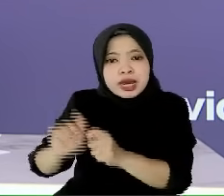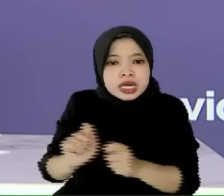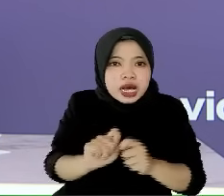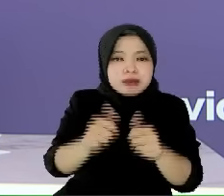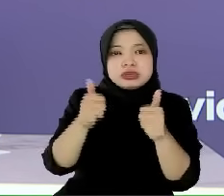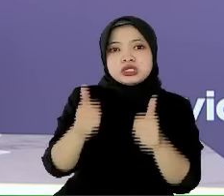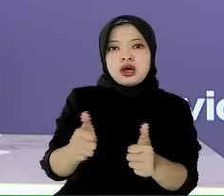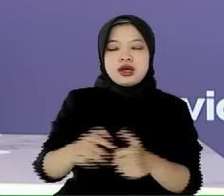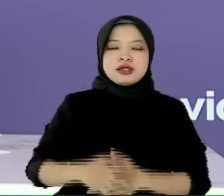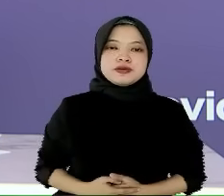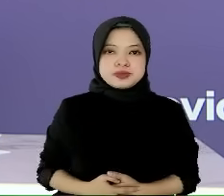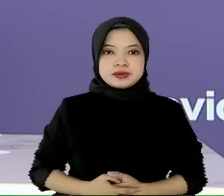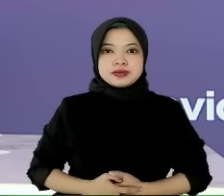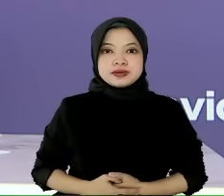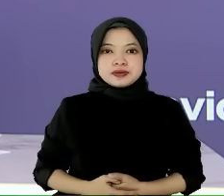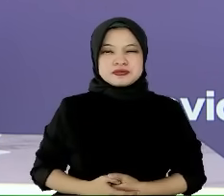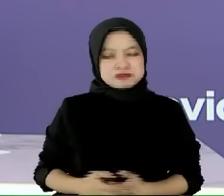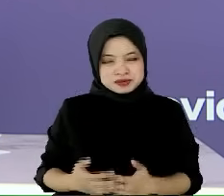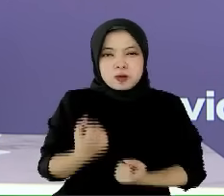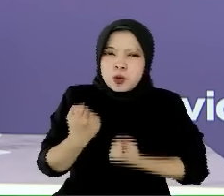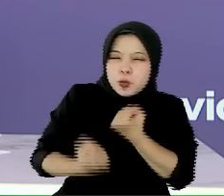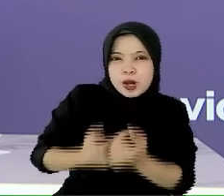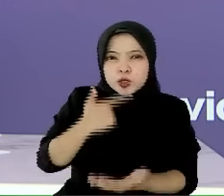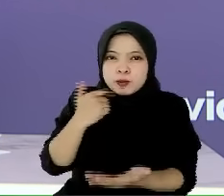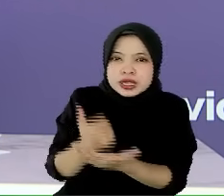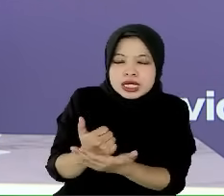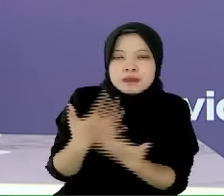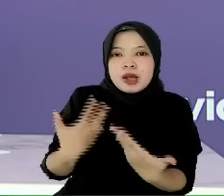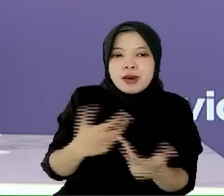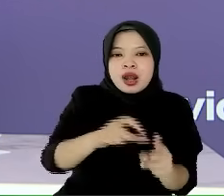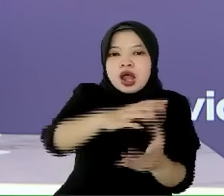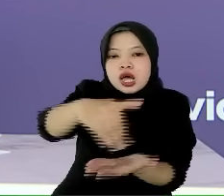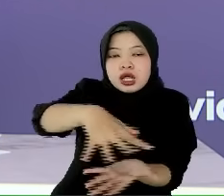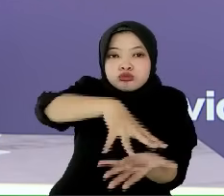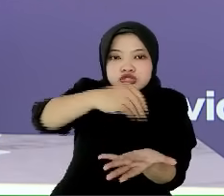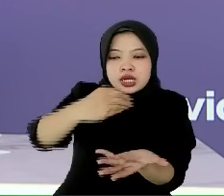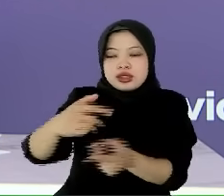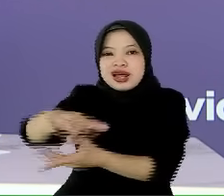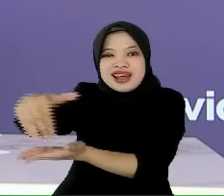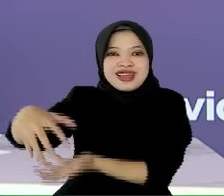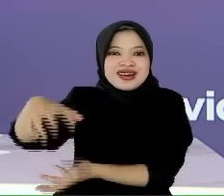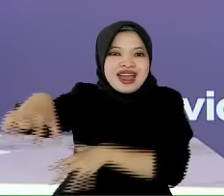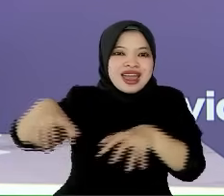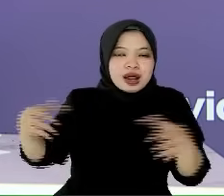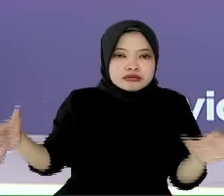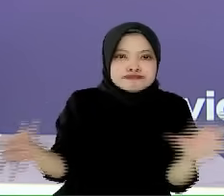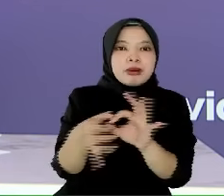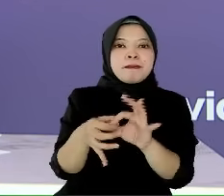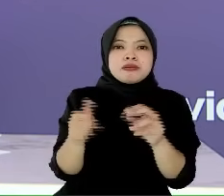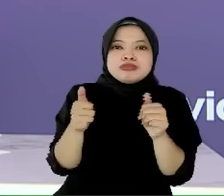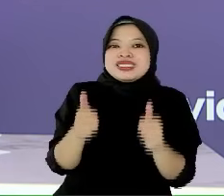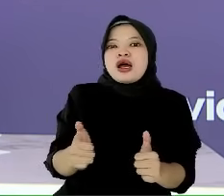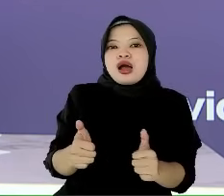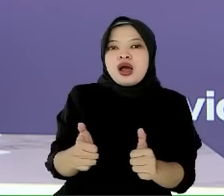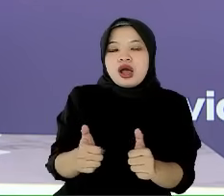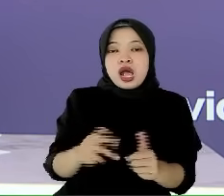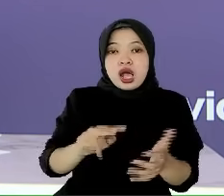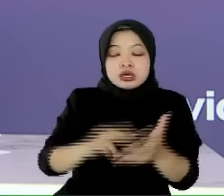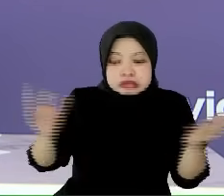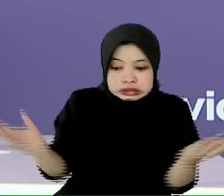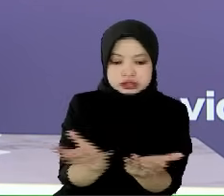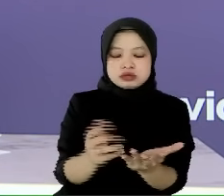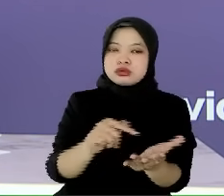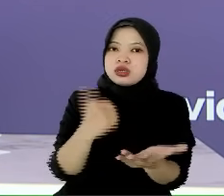perbaikan. Penting untuk juga terus mengupayakan sinkronisasi data pusat dan daerah, agar data yang tersedia saat ini akurat